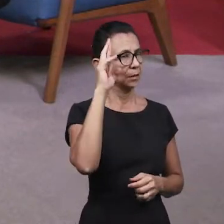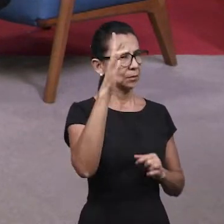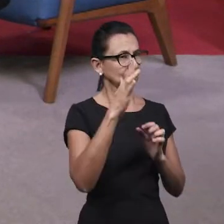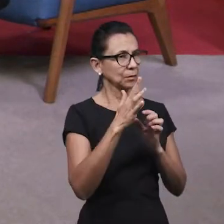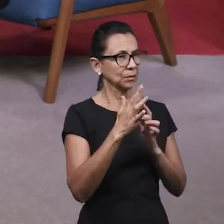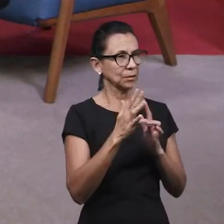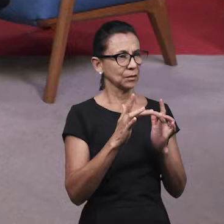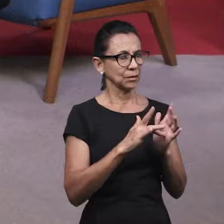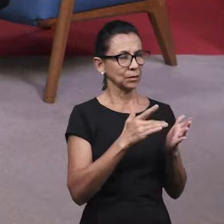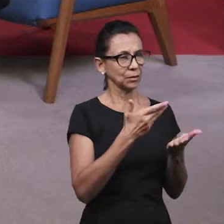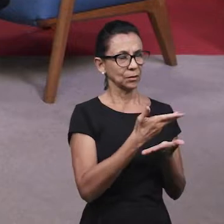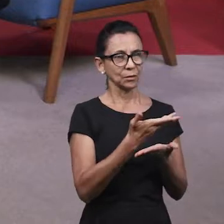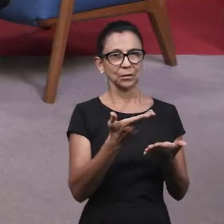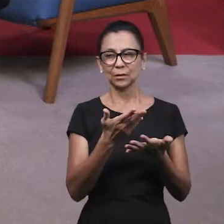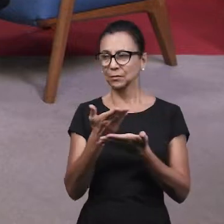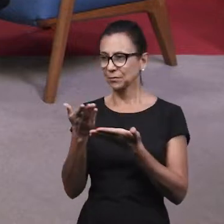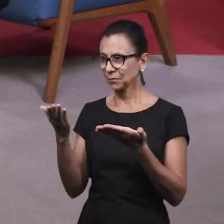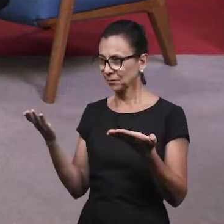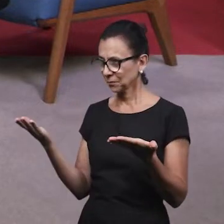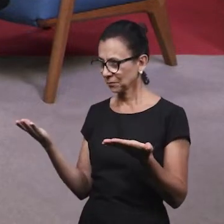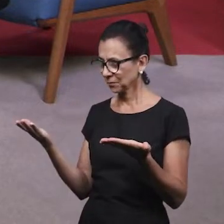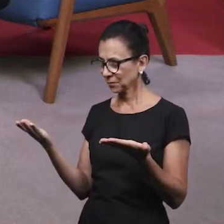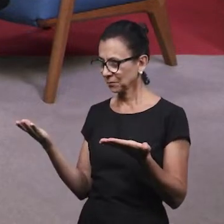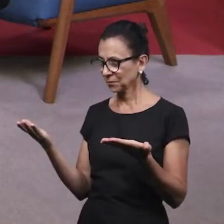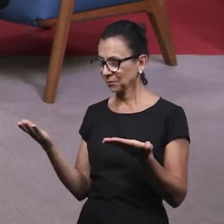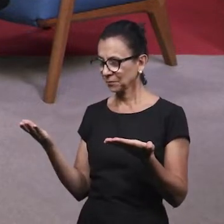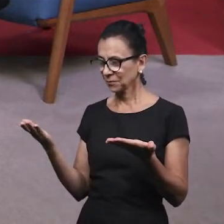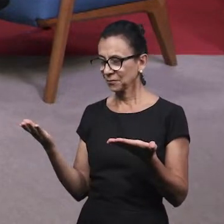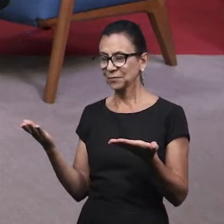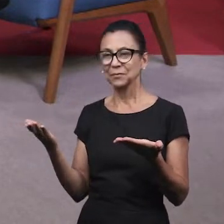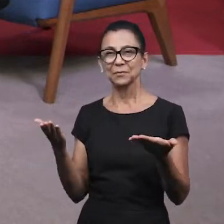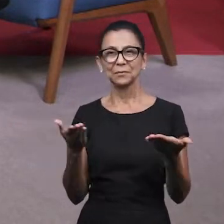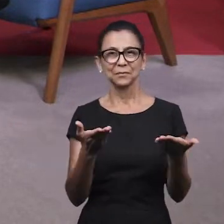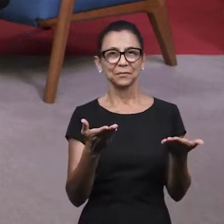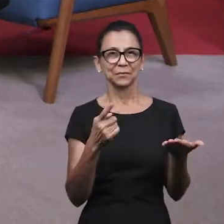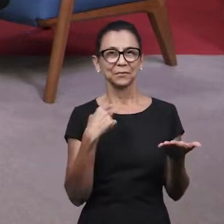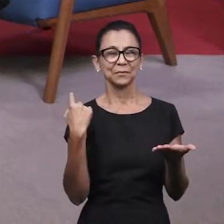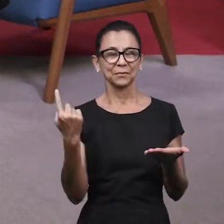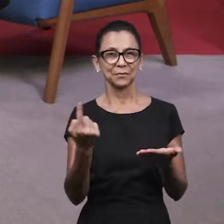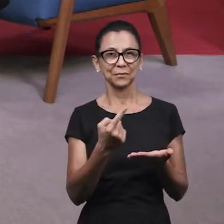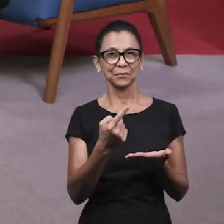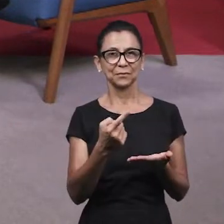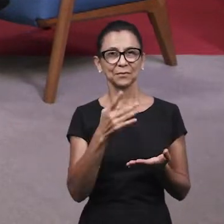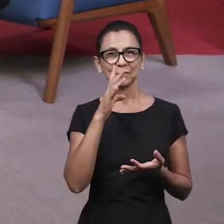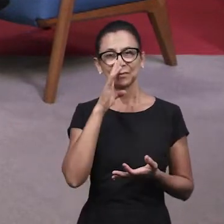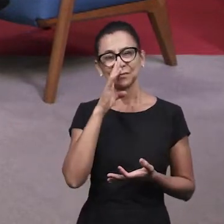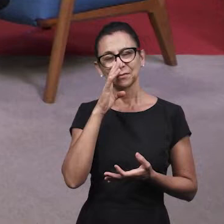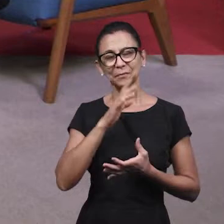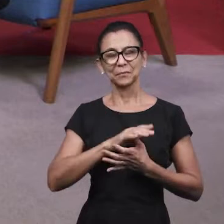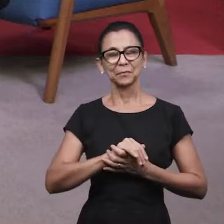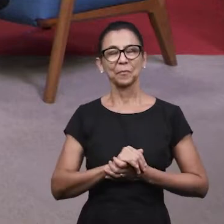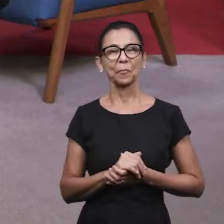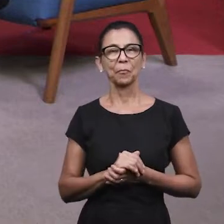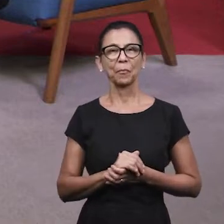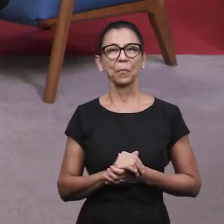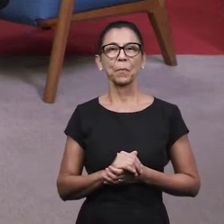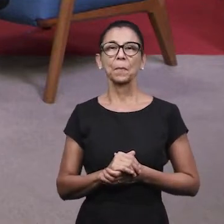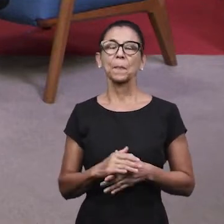paix du Seigneur bien-aimé. Josias, la paix du Seigneur. Sergio, la paix du Seigneur. La paix du Seigneur. Josias, Daniel et à tous qui